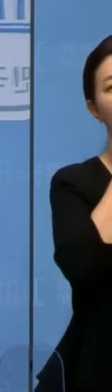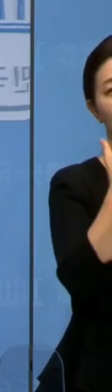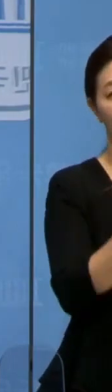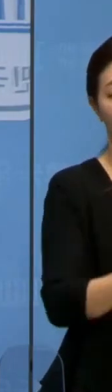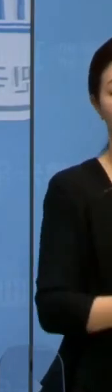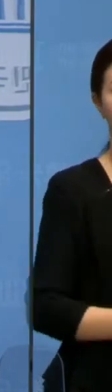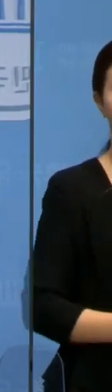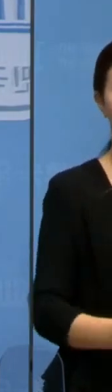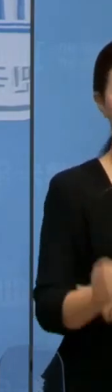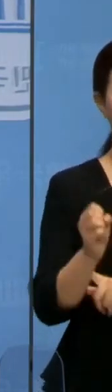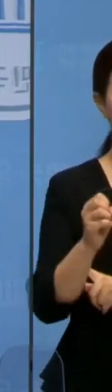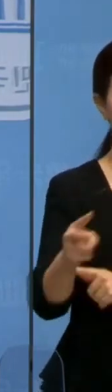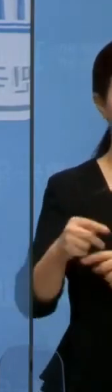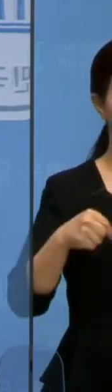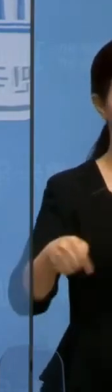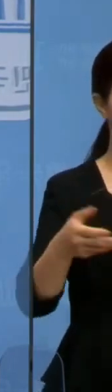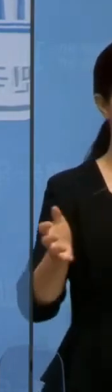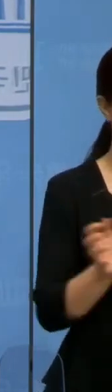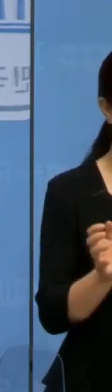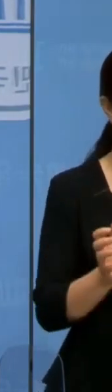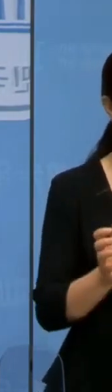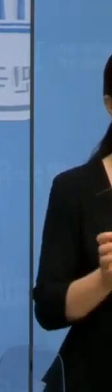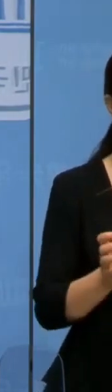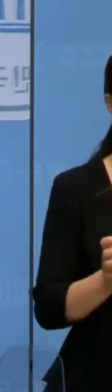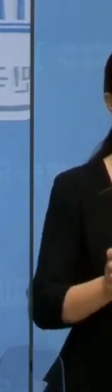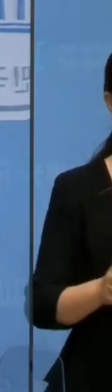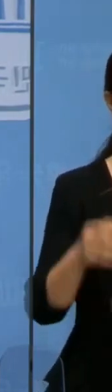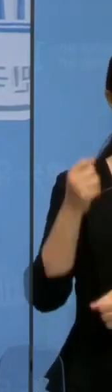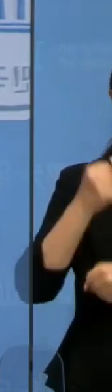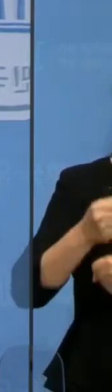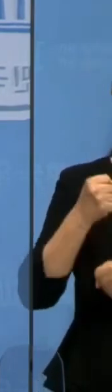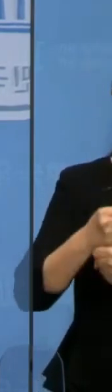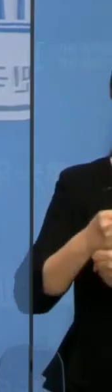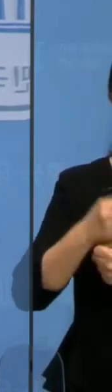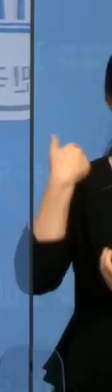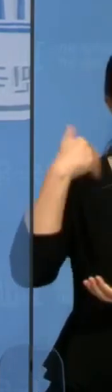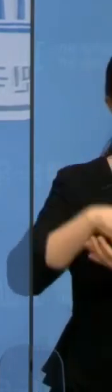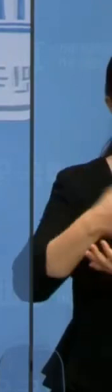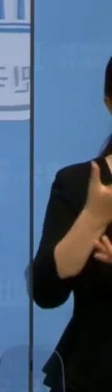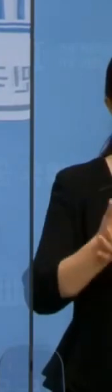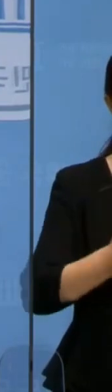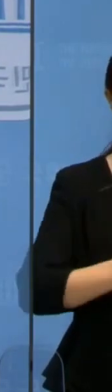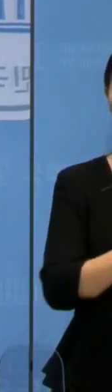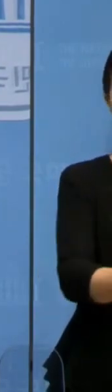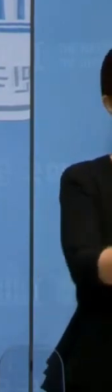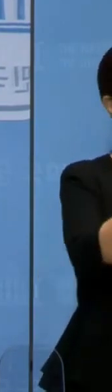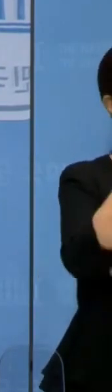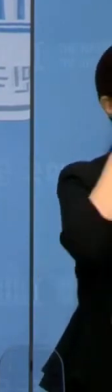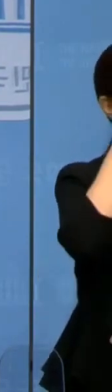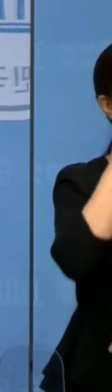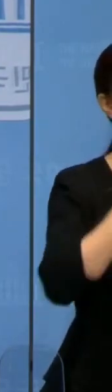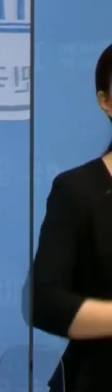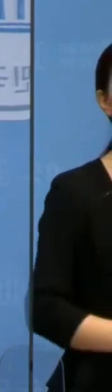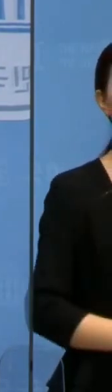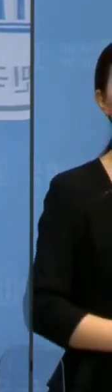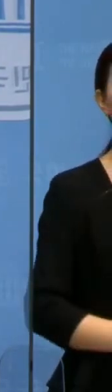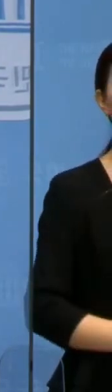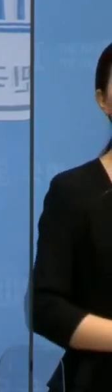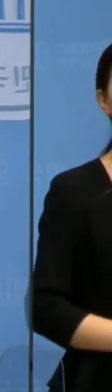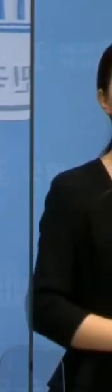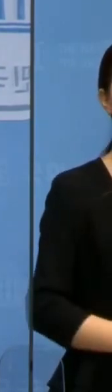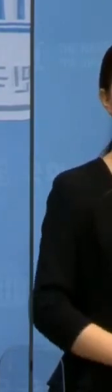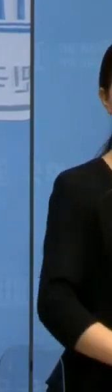반성문으로는 승리할 수 없습니다. 대선을 치르는 차기 지도부는